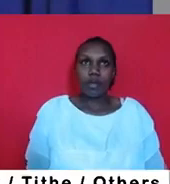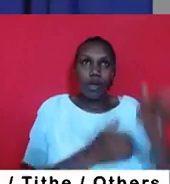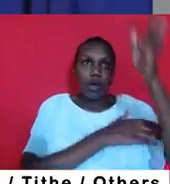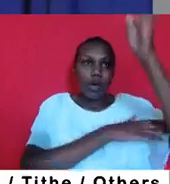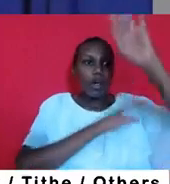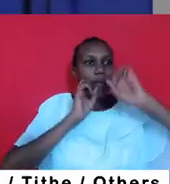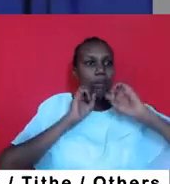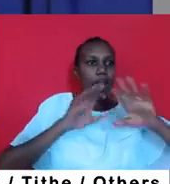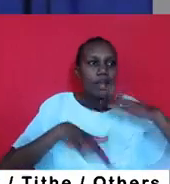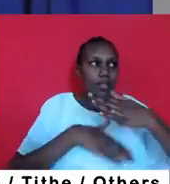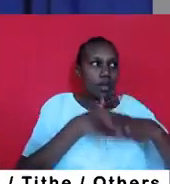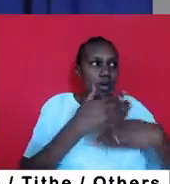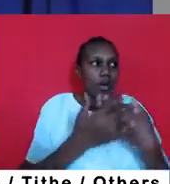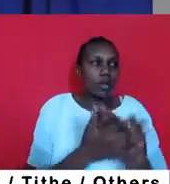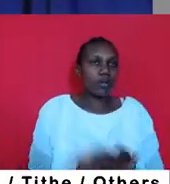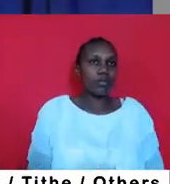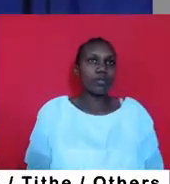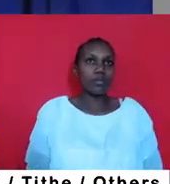awabariki.